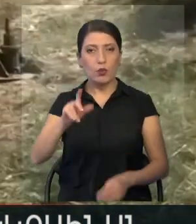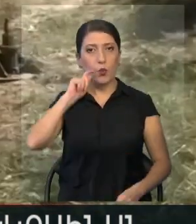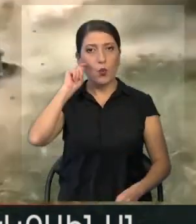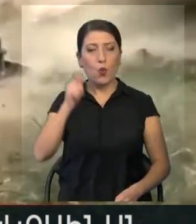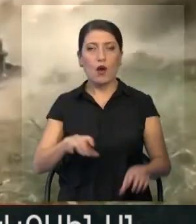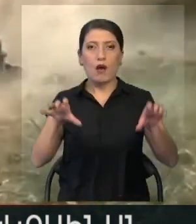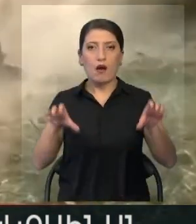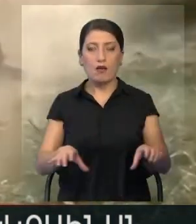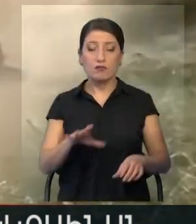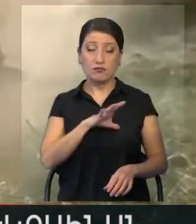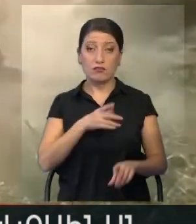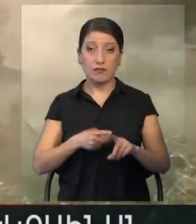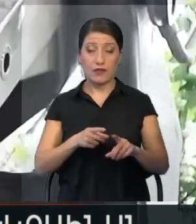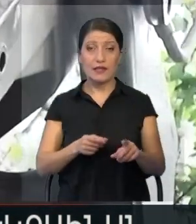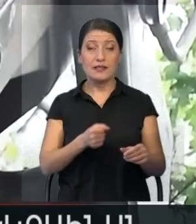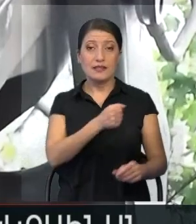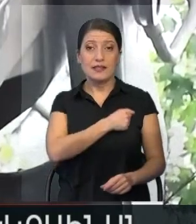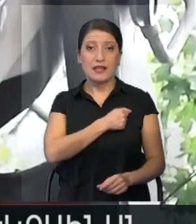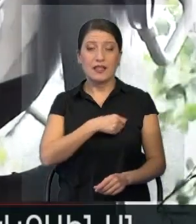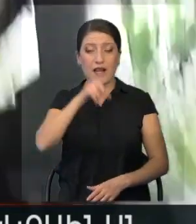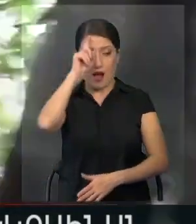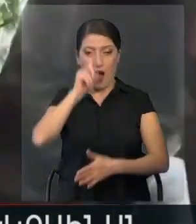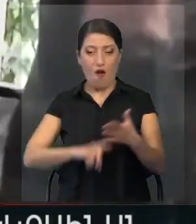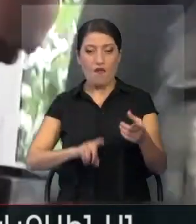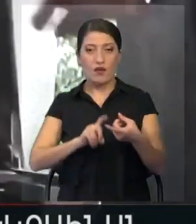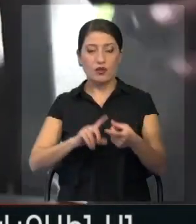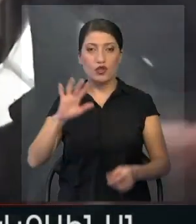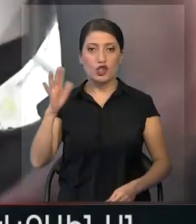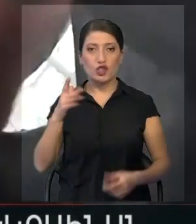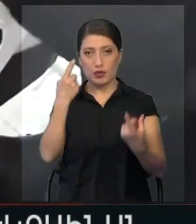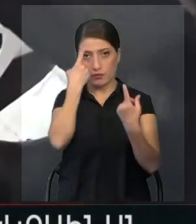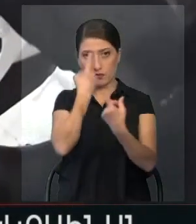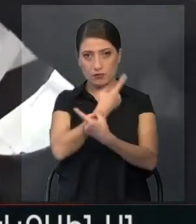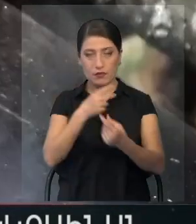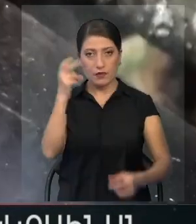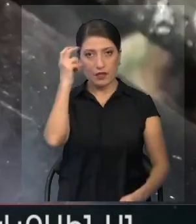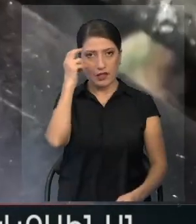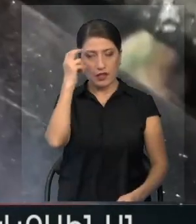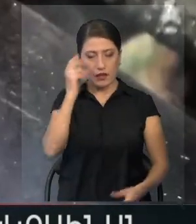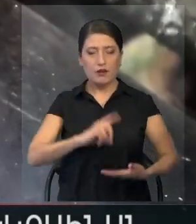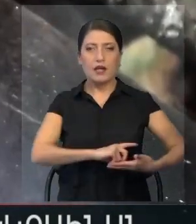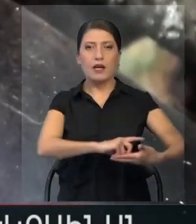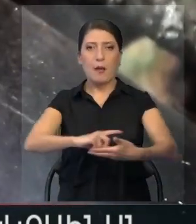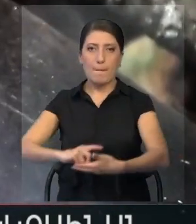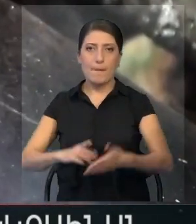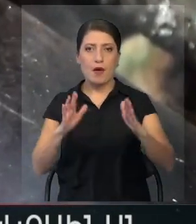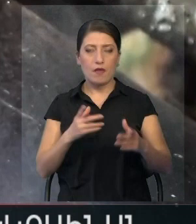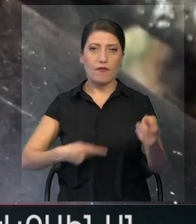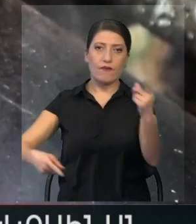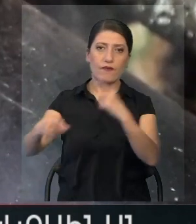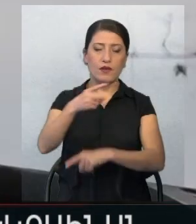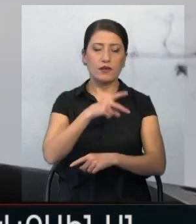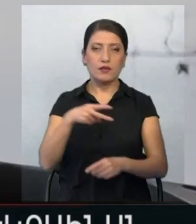Ուկրաինայի նախագահը հավանաբար այդ զենքերի վրա էր հույսը դնում, երբ հինգշաբթի հայտարարում էր, որ Կիևը կբանակցի, երբ վերադառնա ոչ